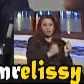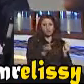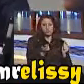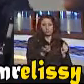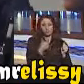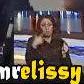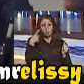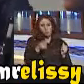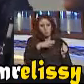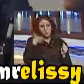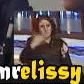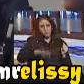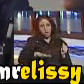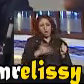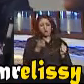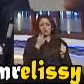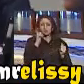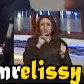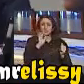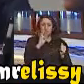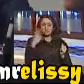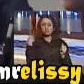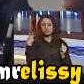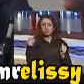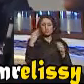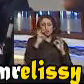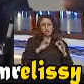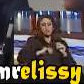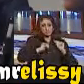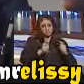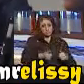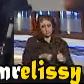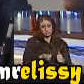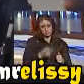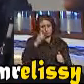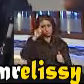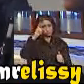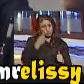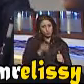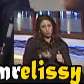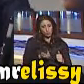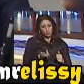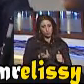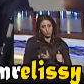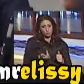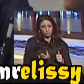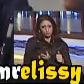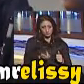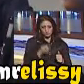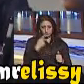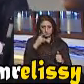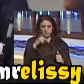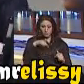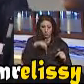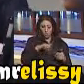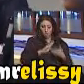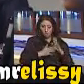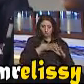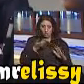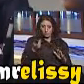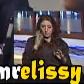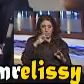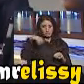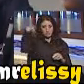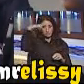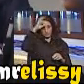فيها وكمان بيقتلوا اللي فيها. طب يعني هذا كان مقبول في فتره من الفترات تحت اطار لسه بنعيد منظومه الامن، لكن النهارده ايه